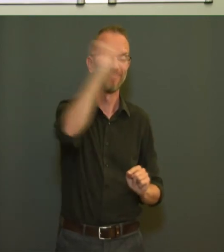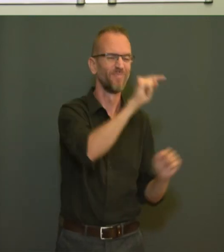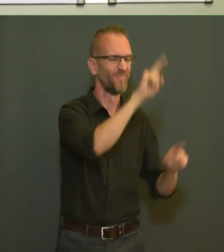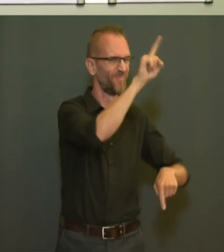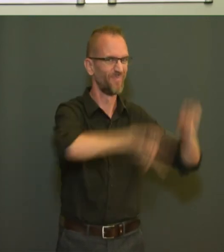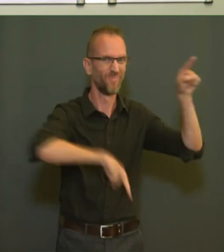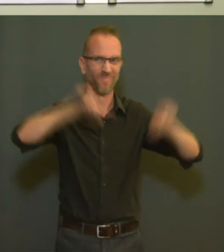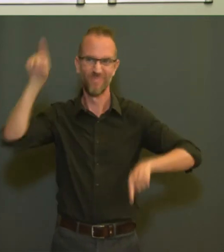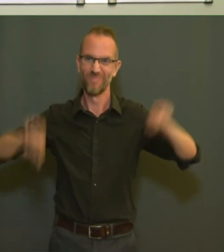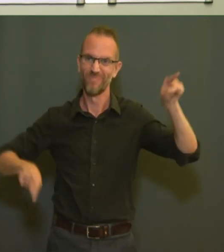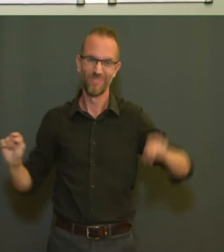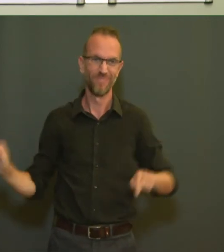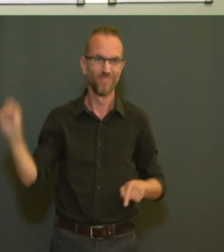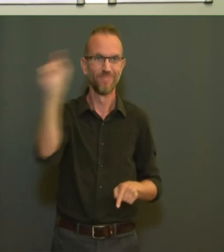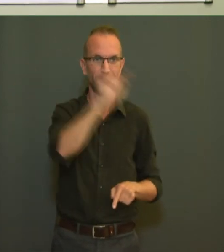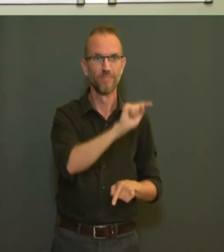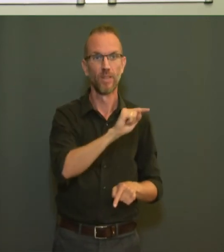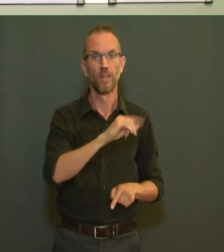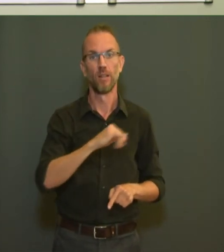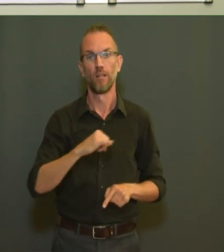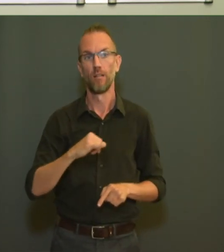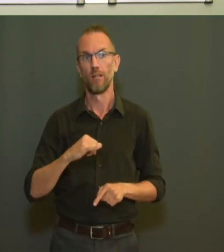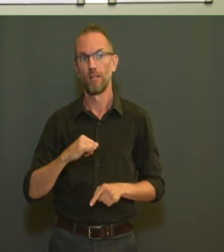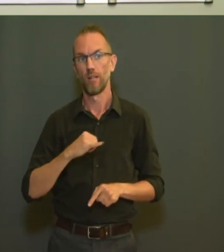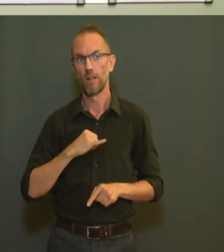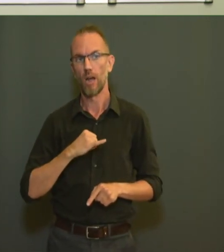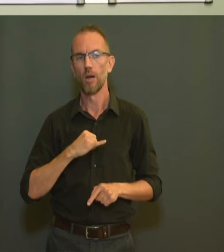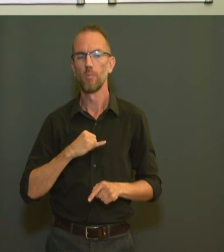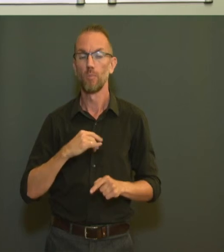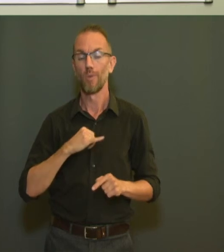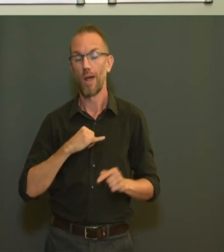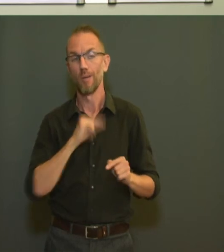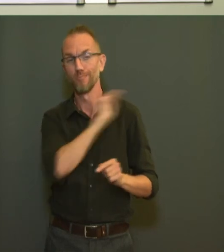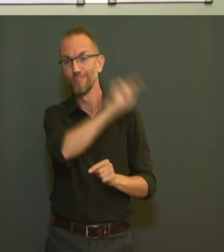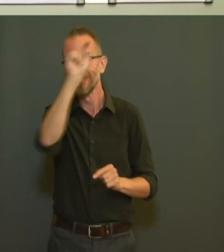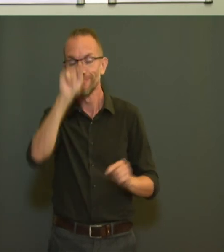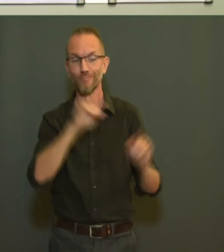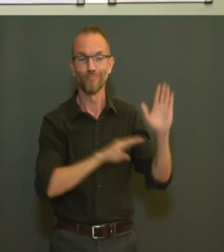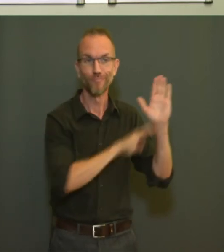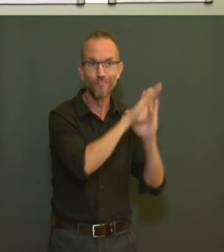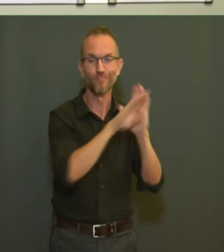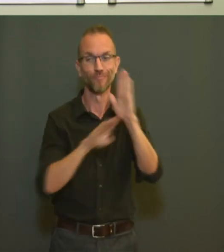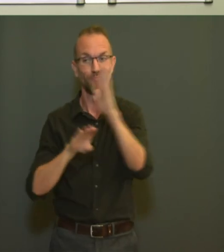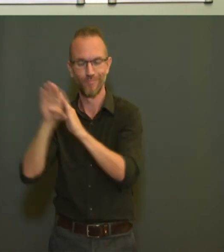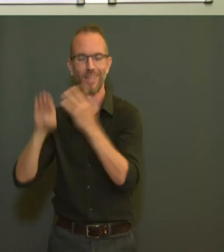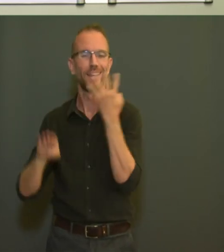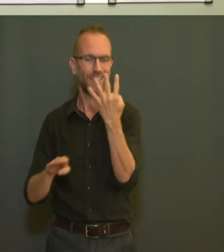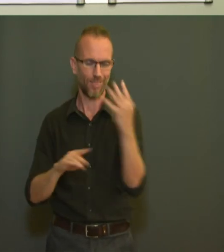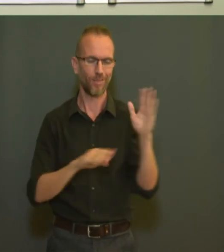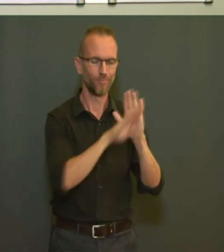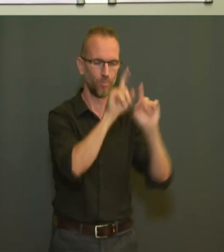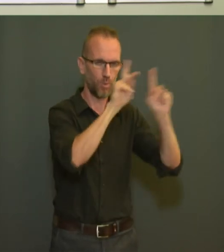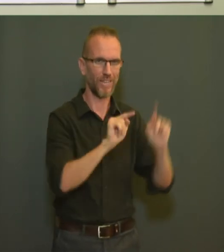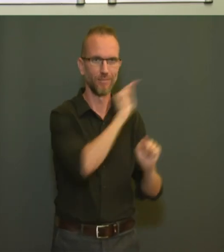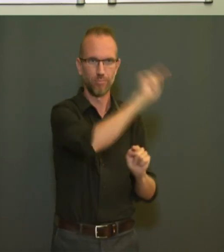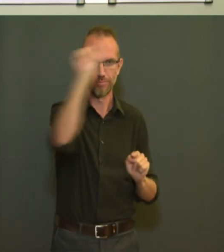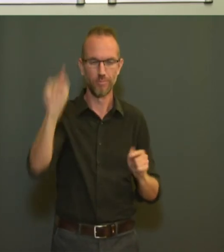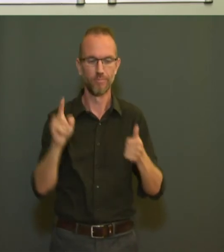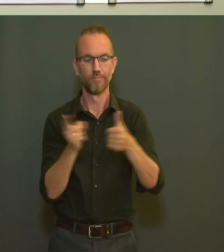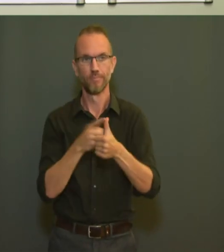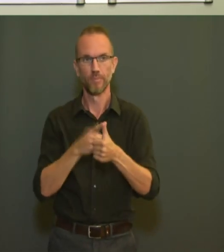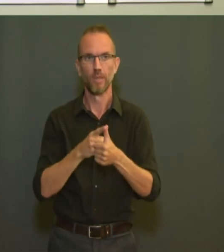a des augmentations de moyenne hebdomadaire dans 4 provinces, à savoir